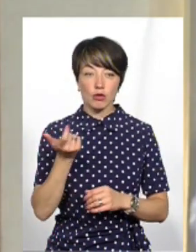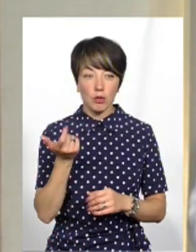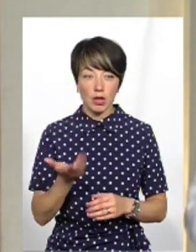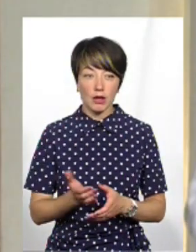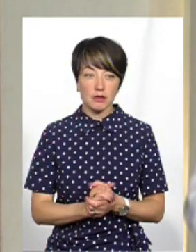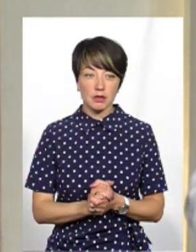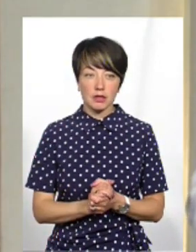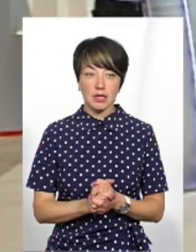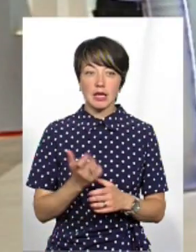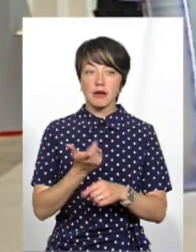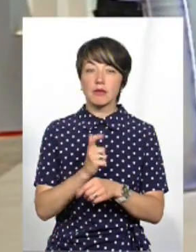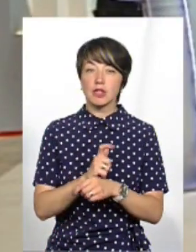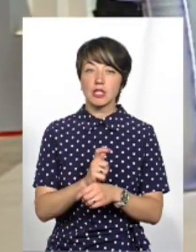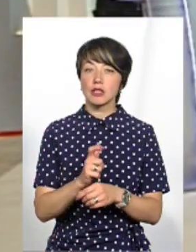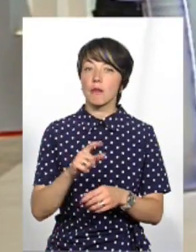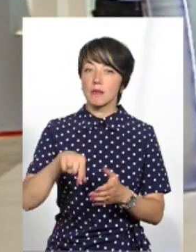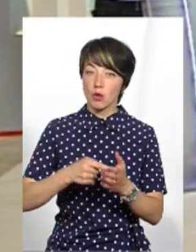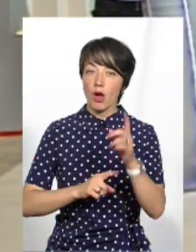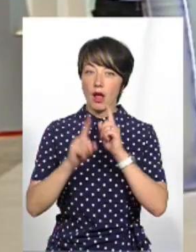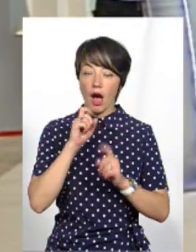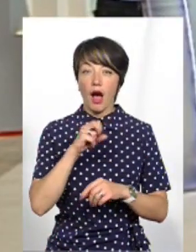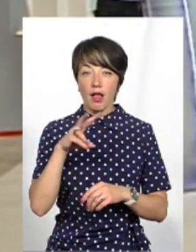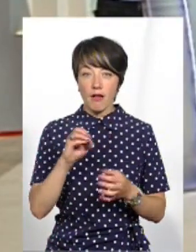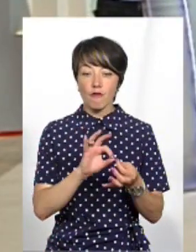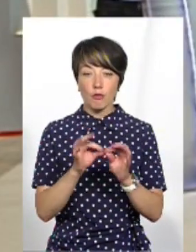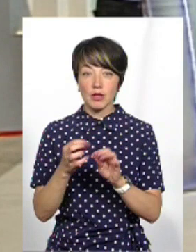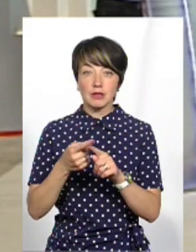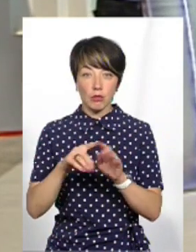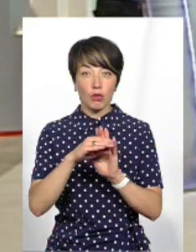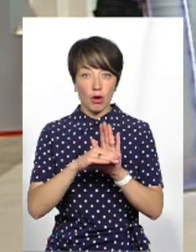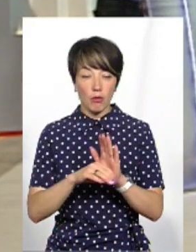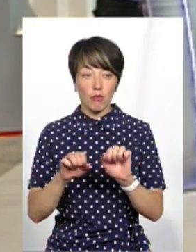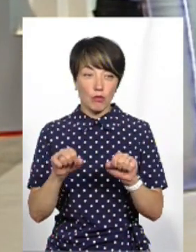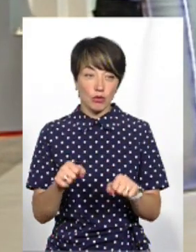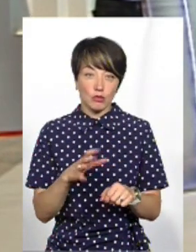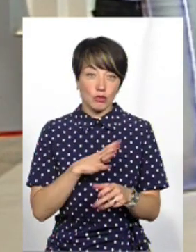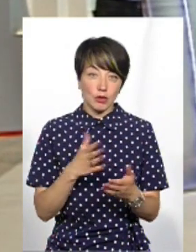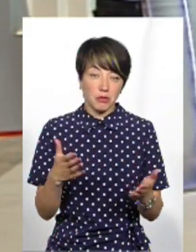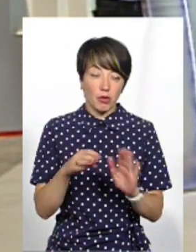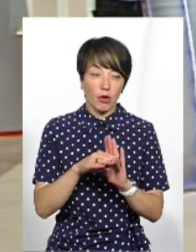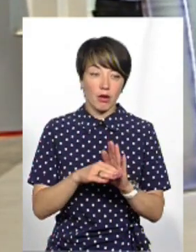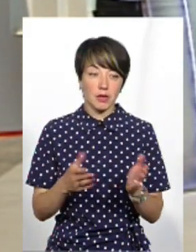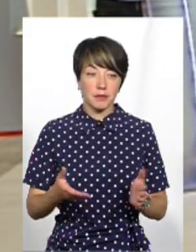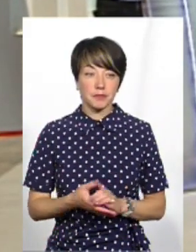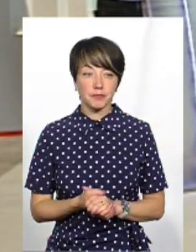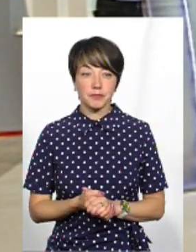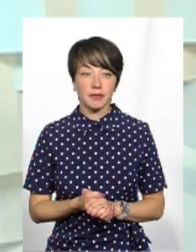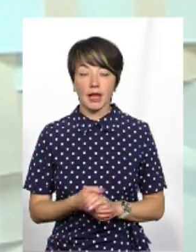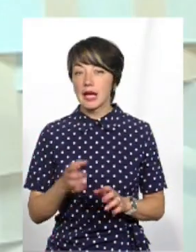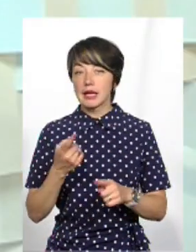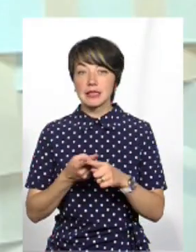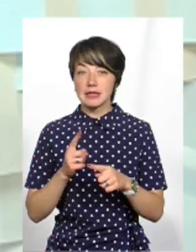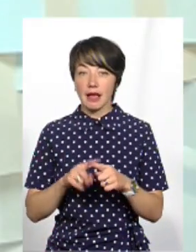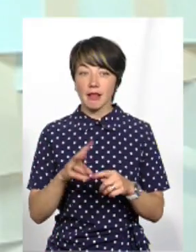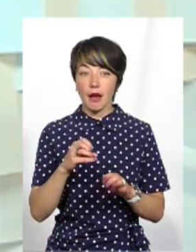господарства. Ну, типу, це більше до міської ради, але це формулювання, це програма, тобто може бути і програма. Ну, тут тобто це не